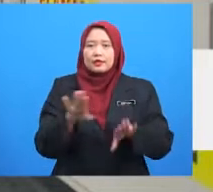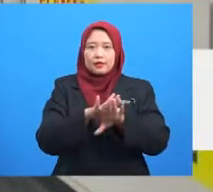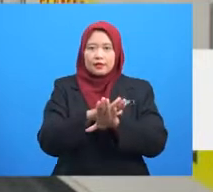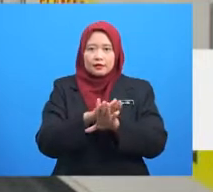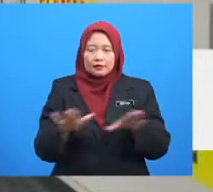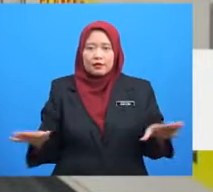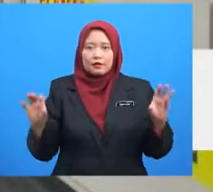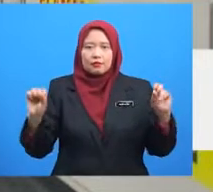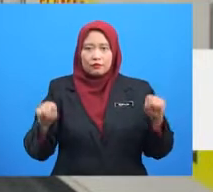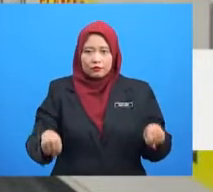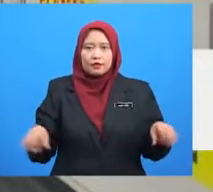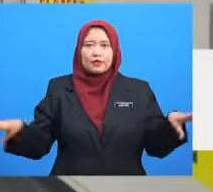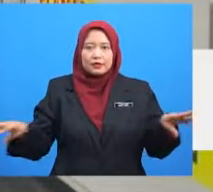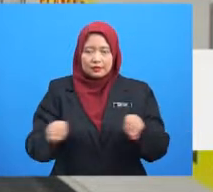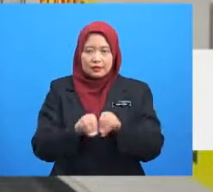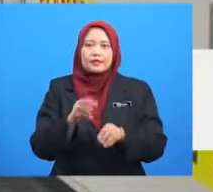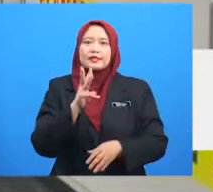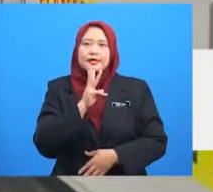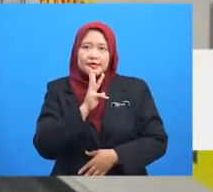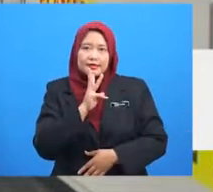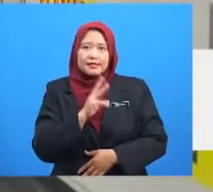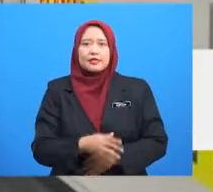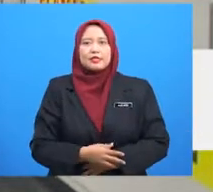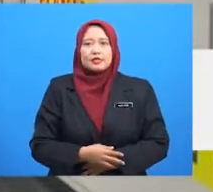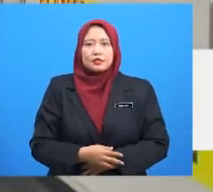tidak boleh menyerap air.